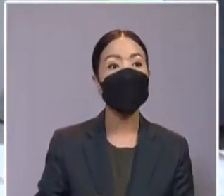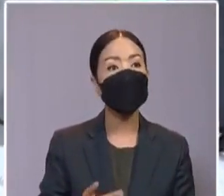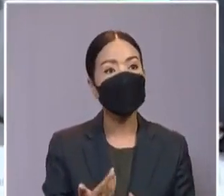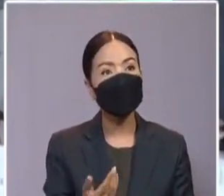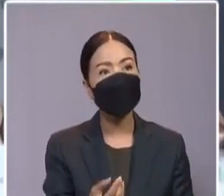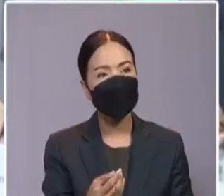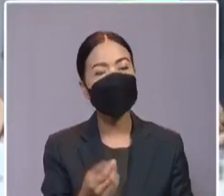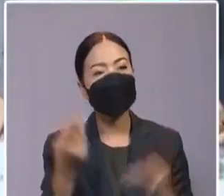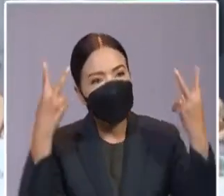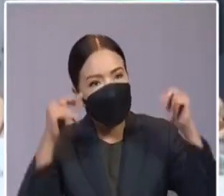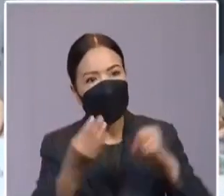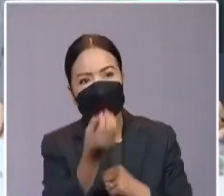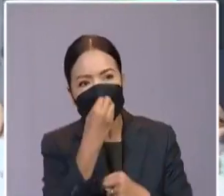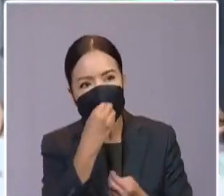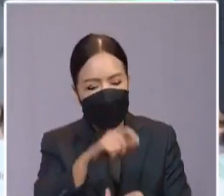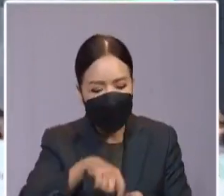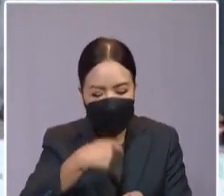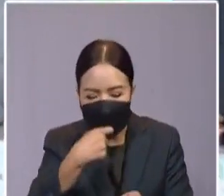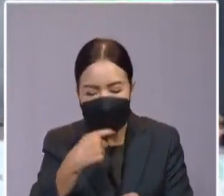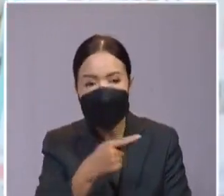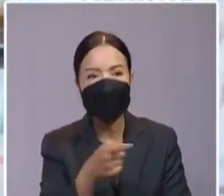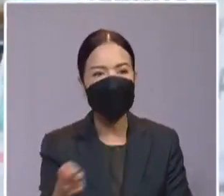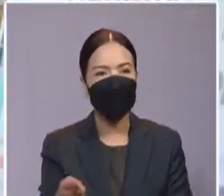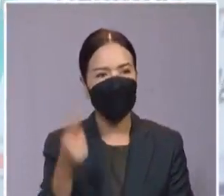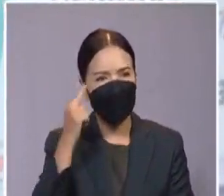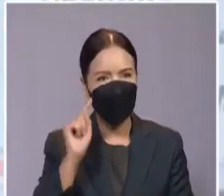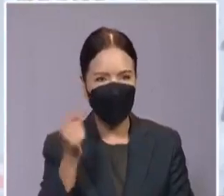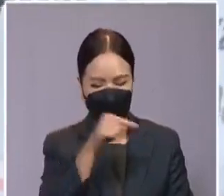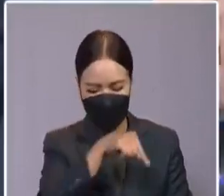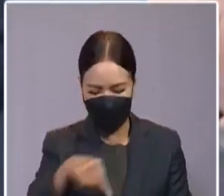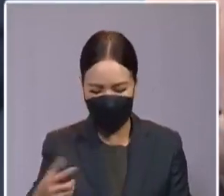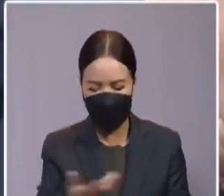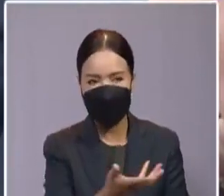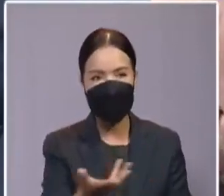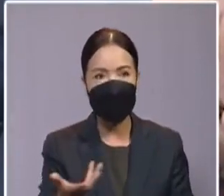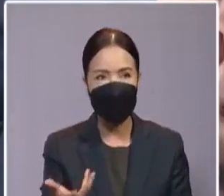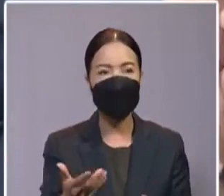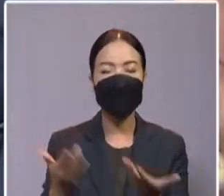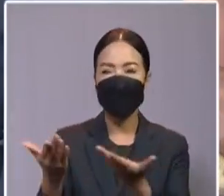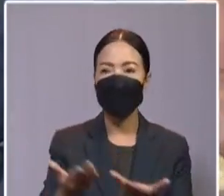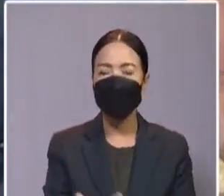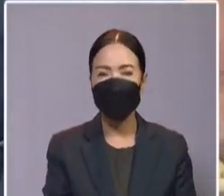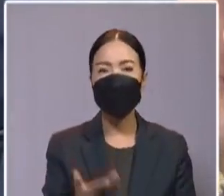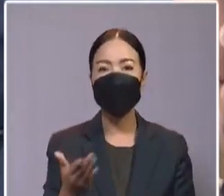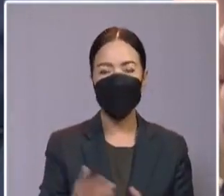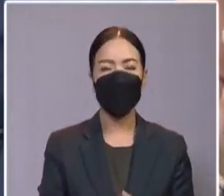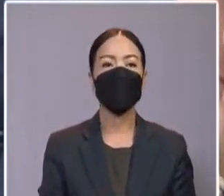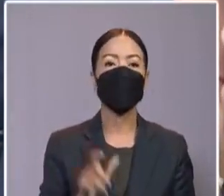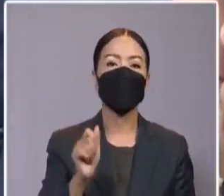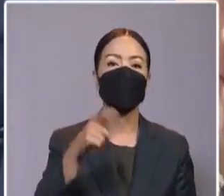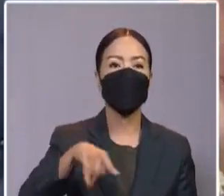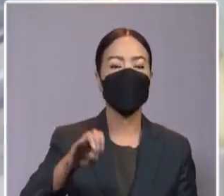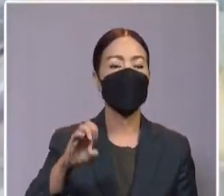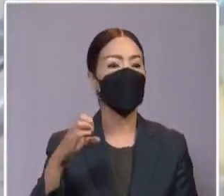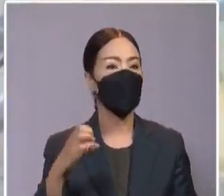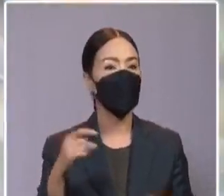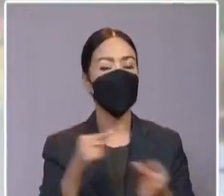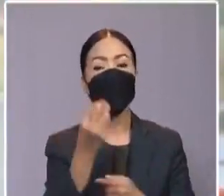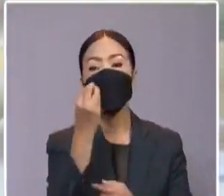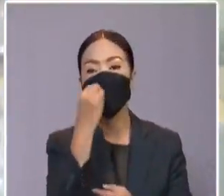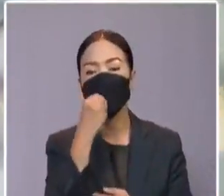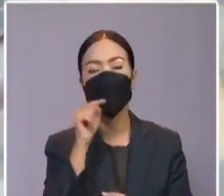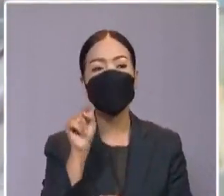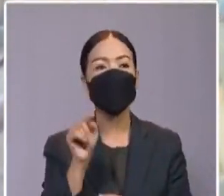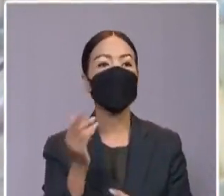ประกวดจากสตาร์ทอัพฝีมือคนไทยที่ createขึ้นใหม่ต้อนรับผู้นำ 21เขตเศรษฐกิจในโครงการ Apex Future FoodFor